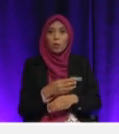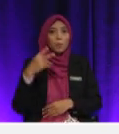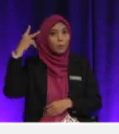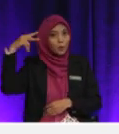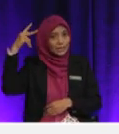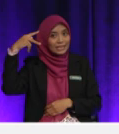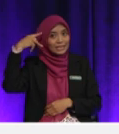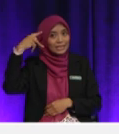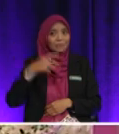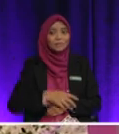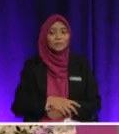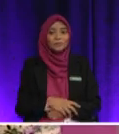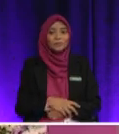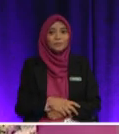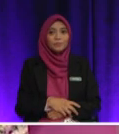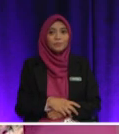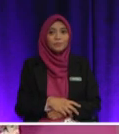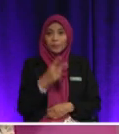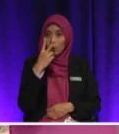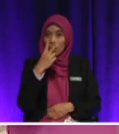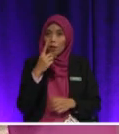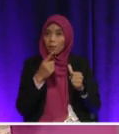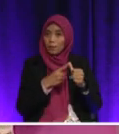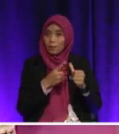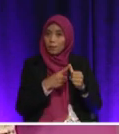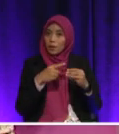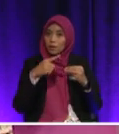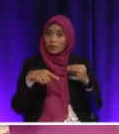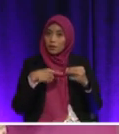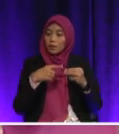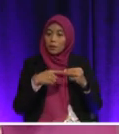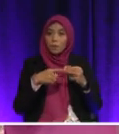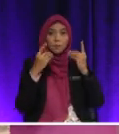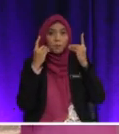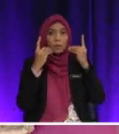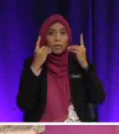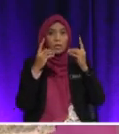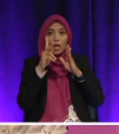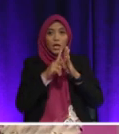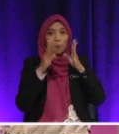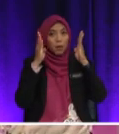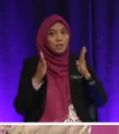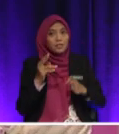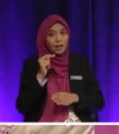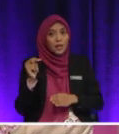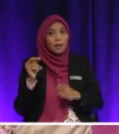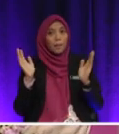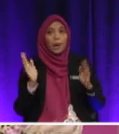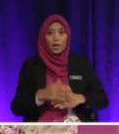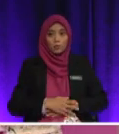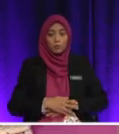Oke kita lihat yang pertama Ya tentang sistem pendidikan kebangsaan di Tanah Melayu Oke